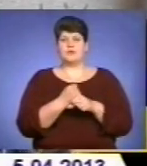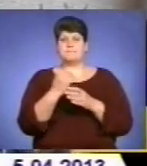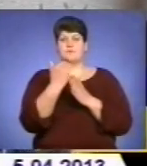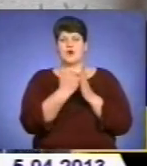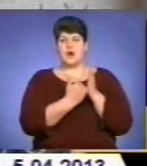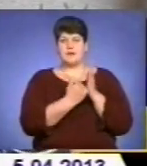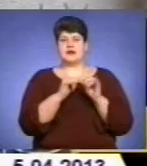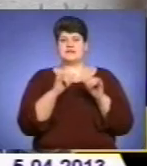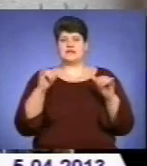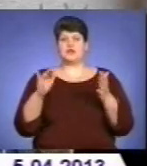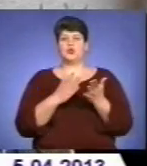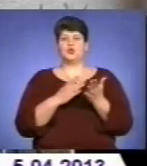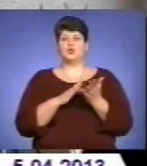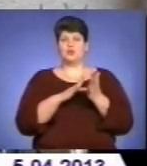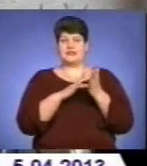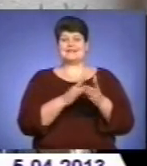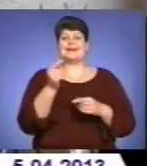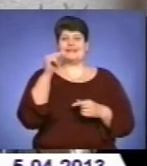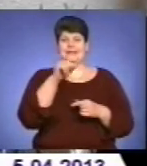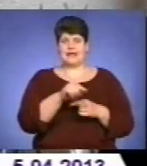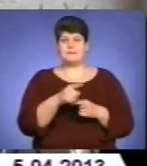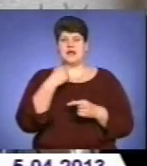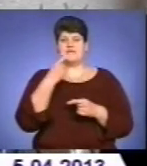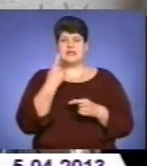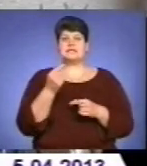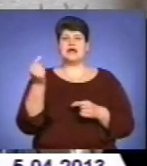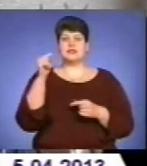программа развития туризма. И там говорится о